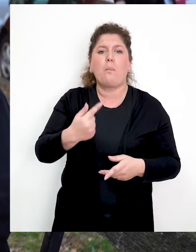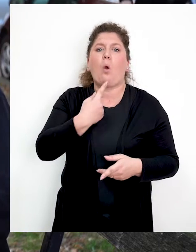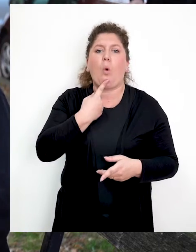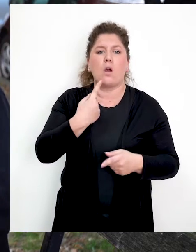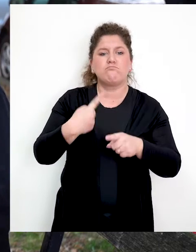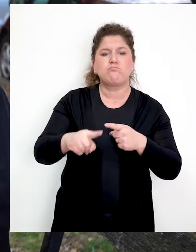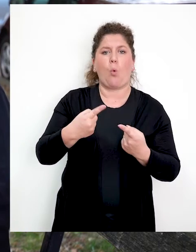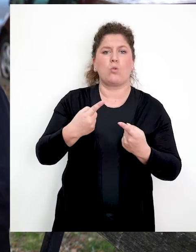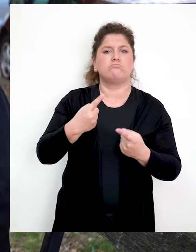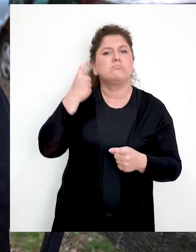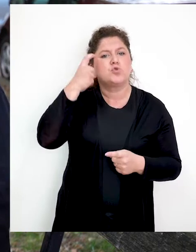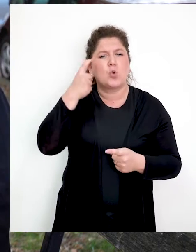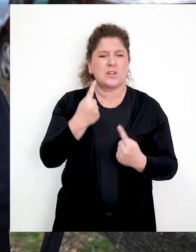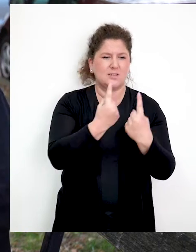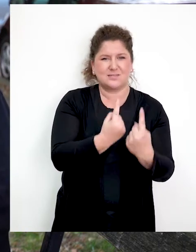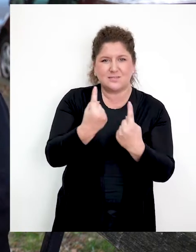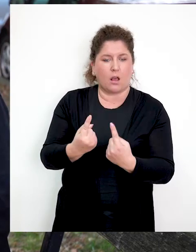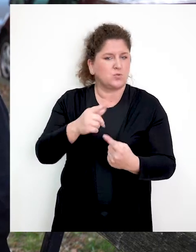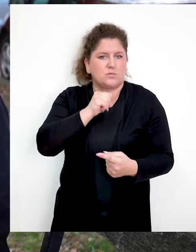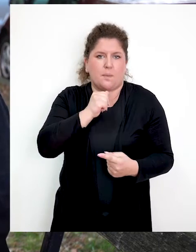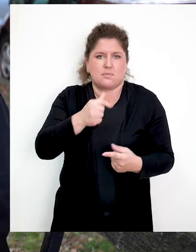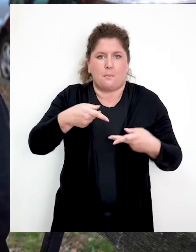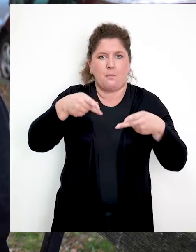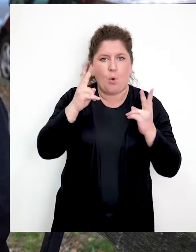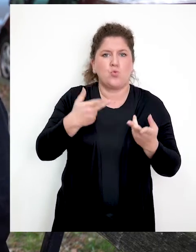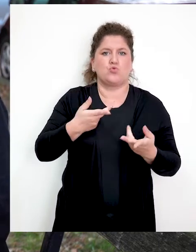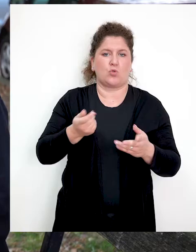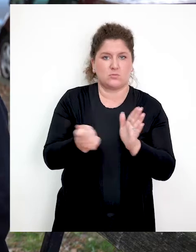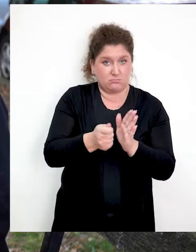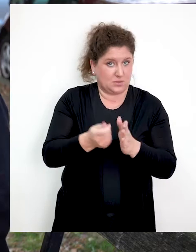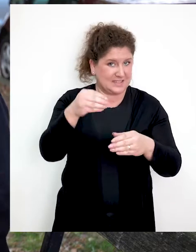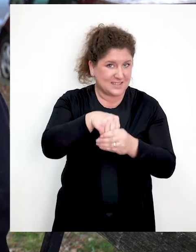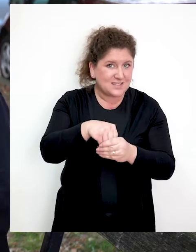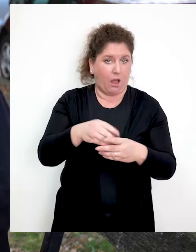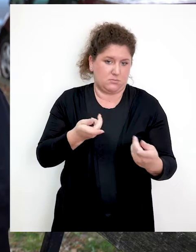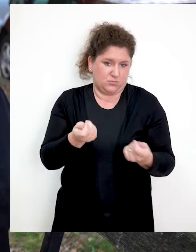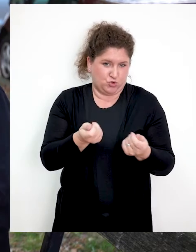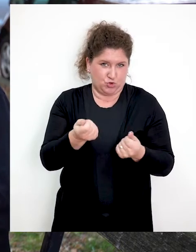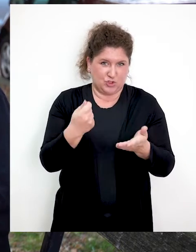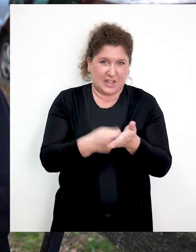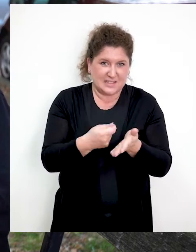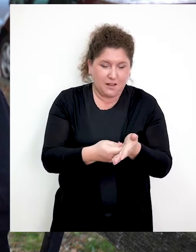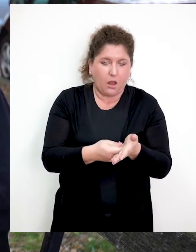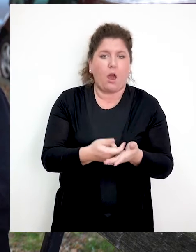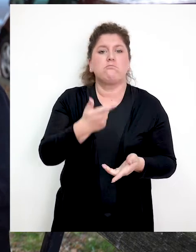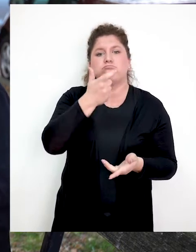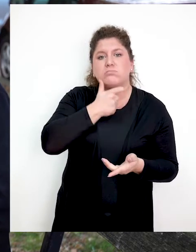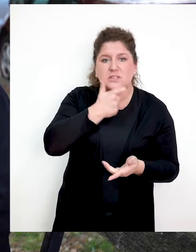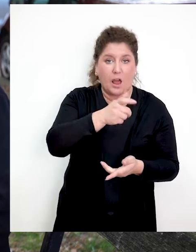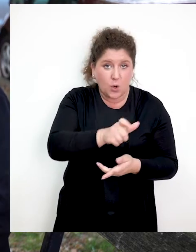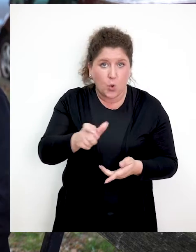zbog socijalnog statusa nisu u mogućnosti priuštiti si stan po tržišnoj cijeni, starije